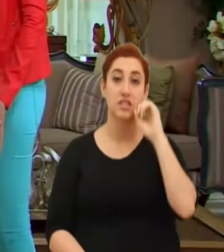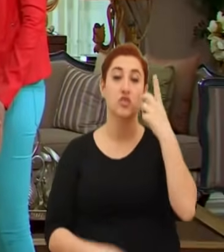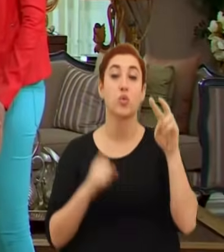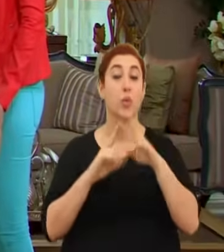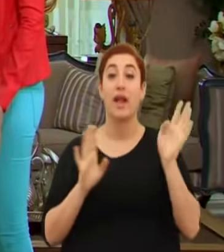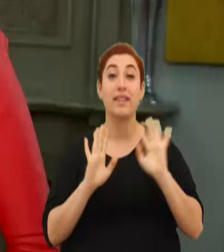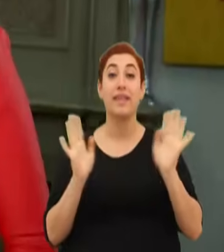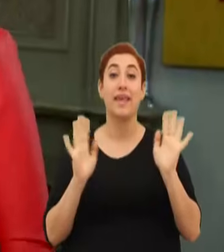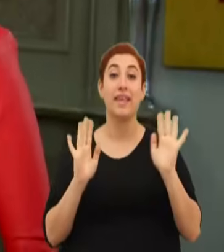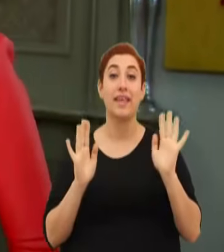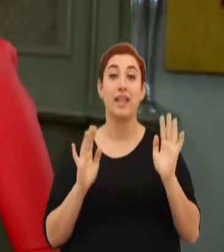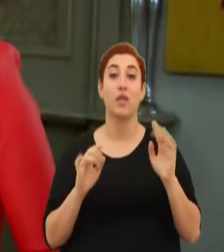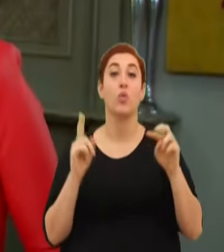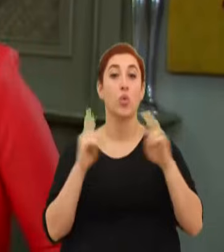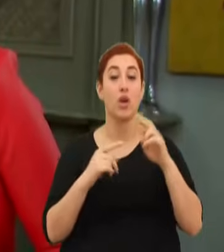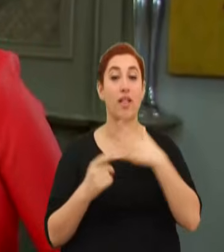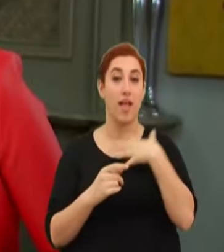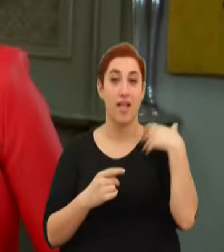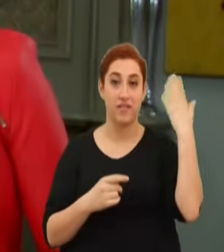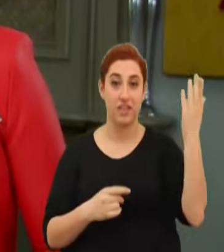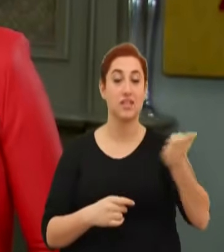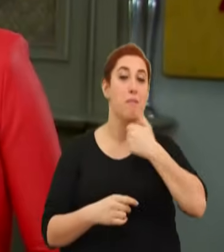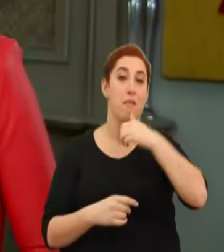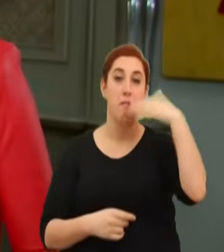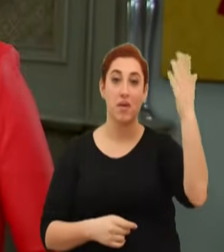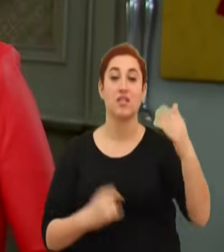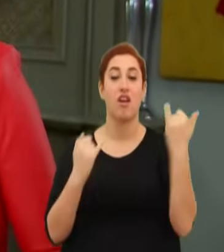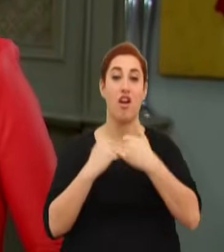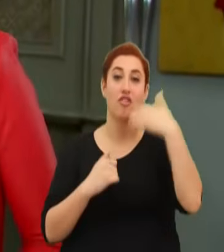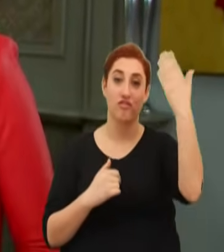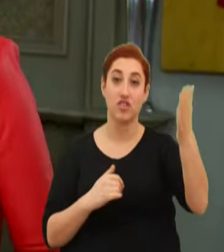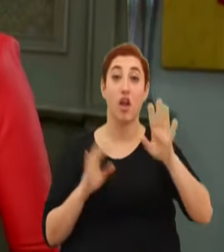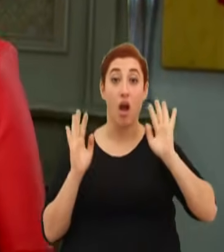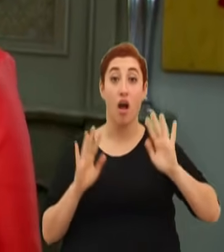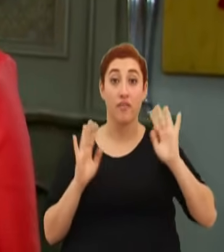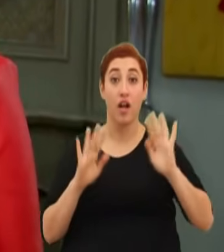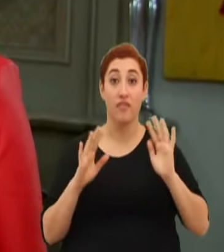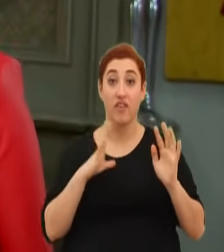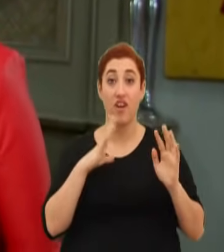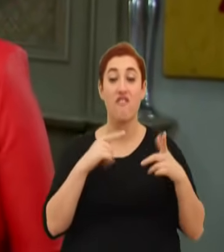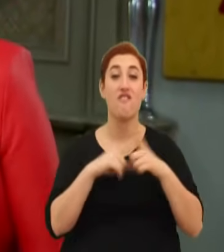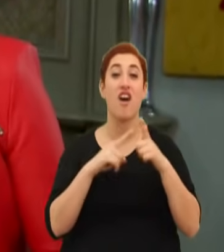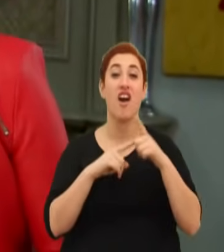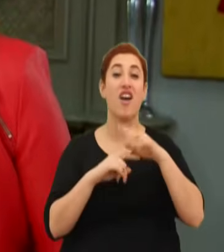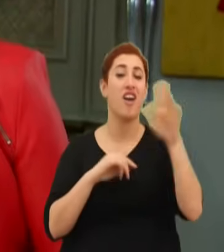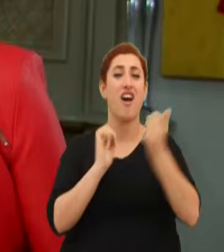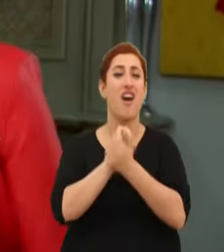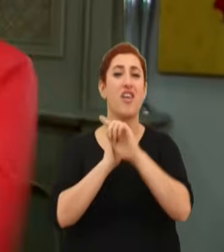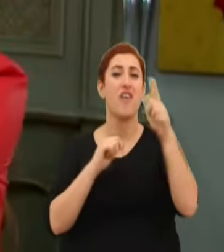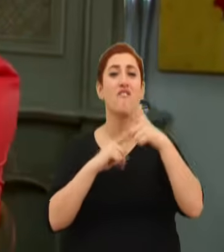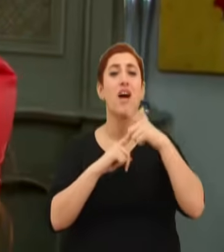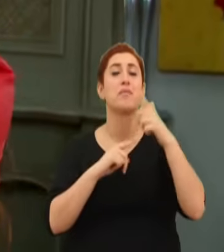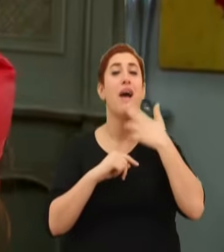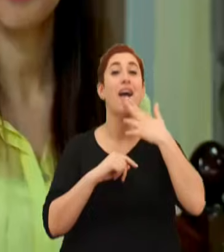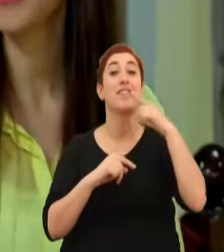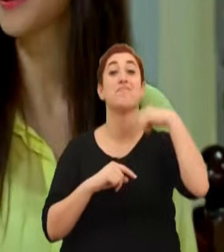Sadece Nurhan'a değil. Nurhan'ın annesine, babasına, kardeşine, hatta var ya Fahri aile üyeleri olan Fatma Hanım'a